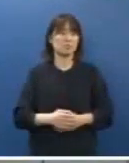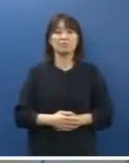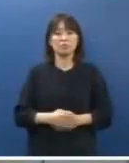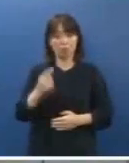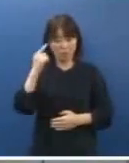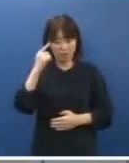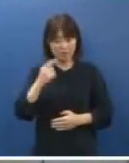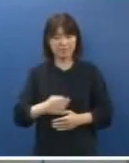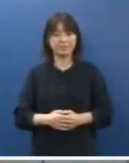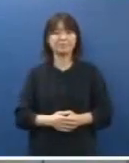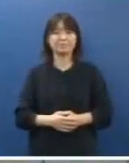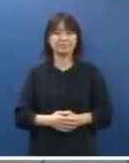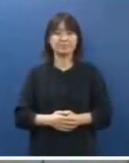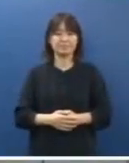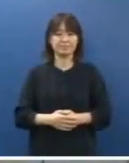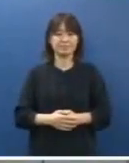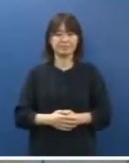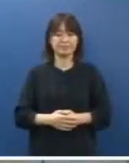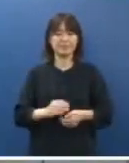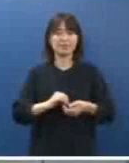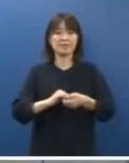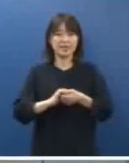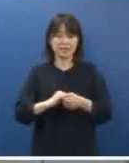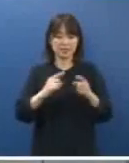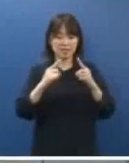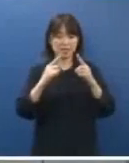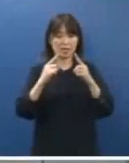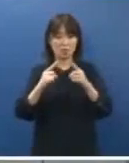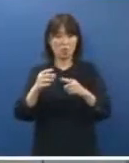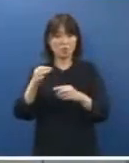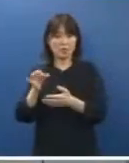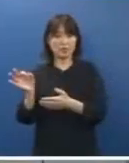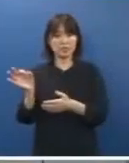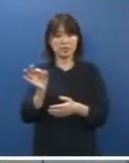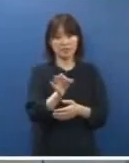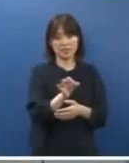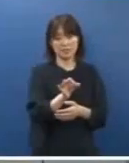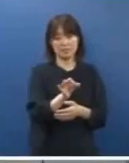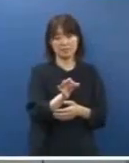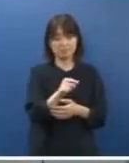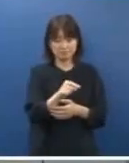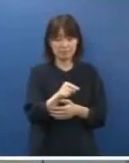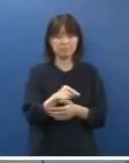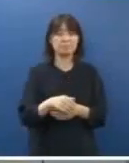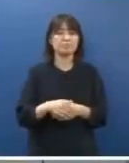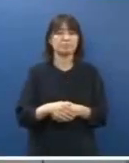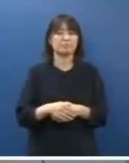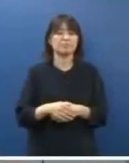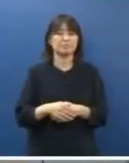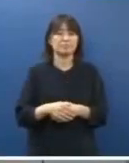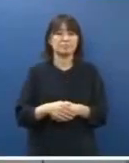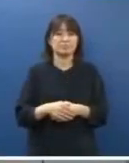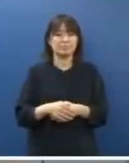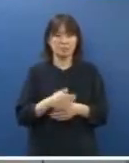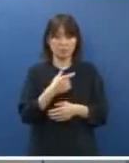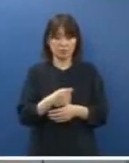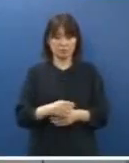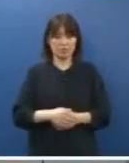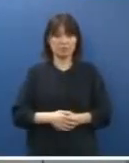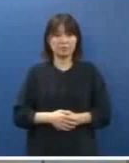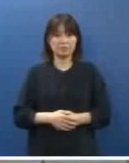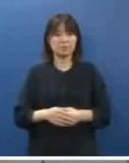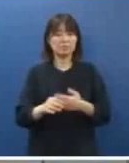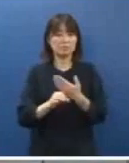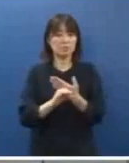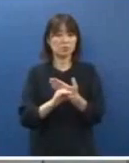して、ぜひですね、その公費支援一定程度こう継続してもらう必要があるだろうと、全部例えばこう亡くなってしま